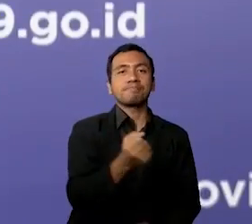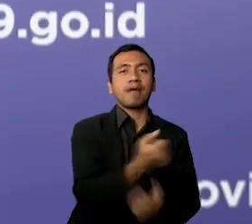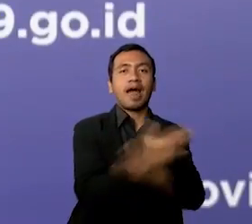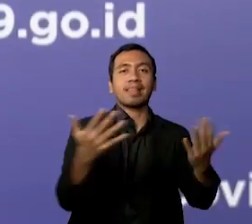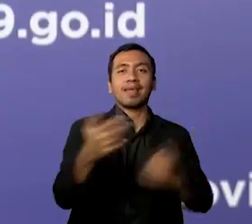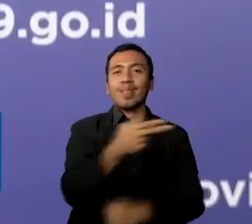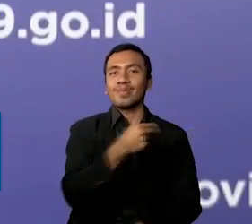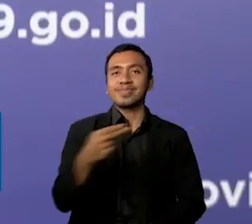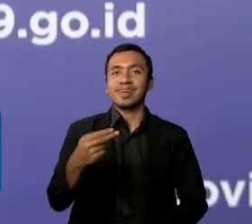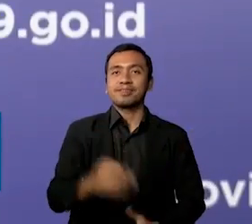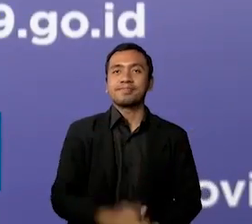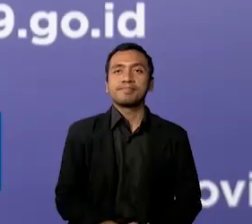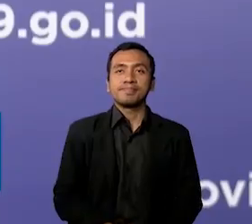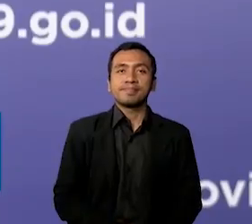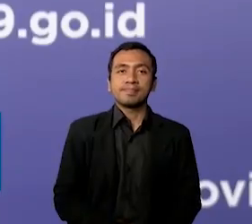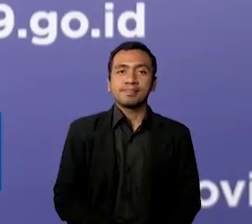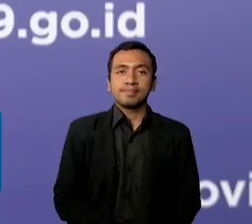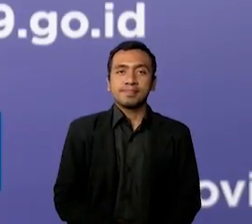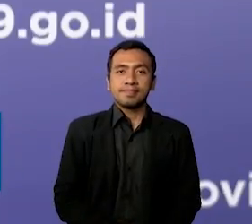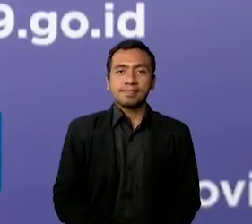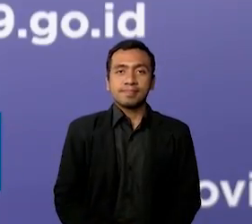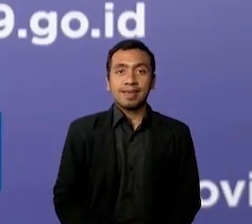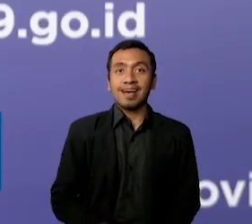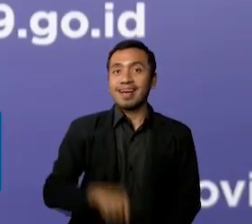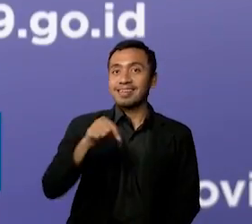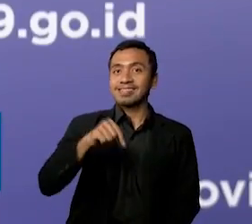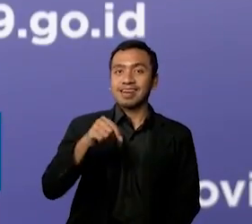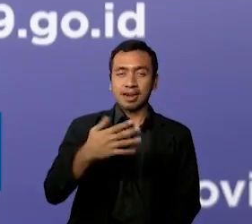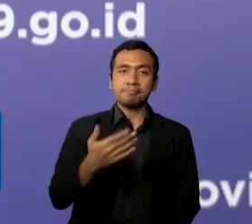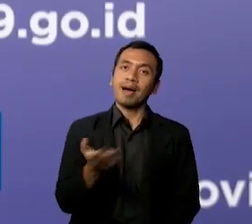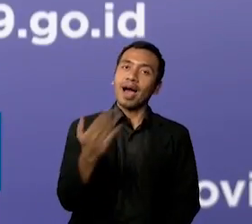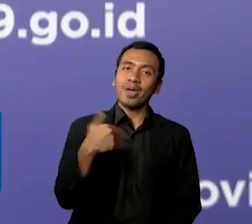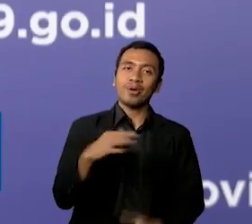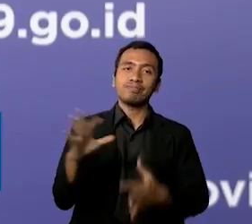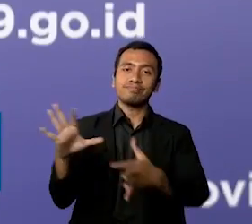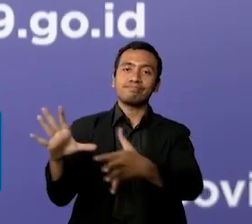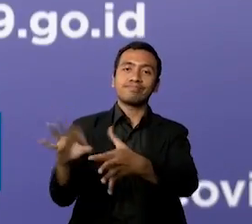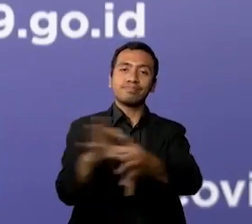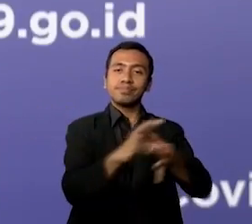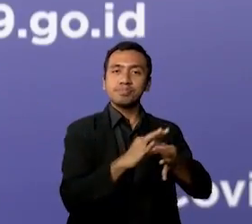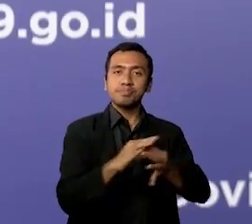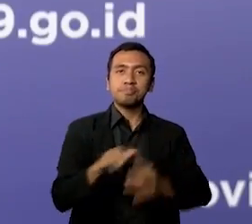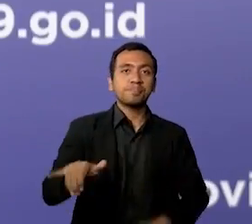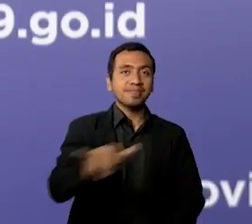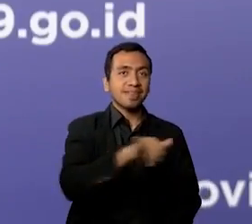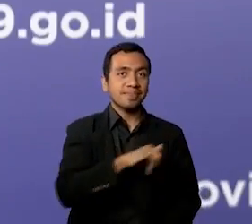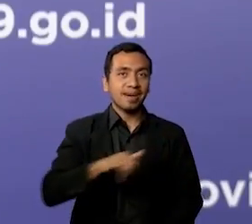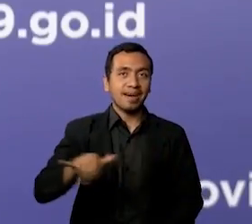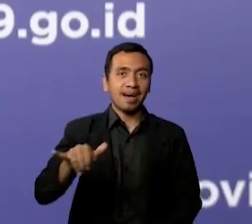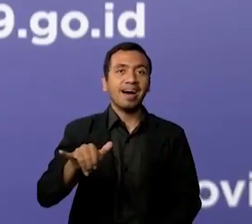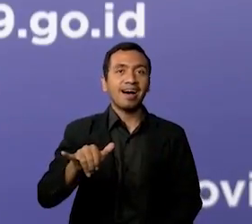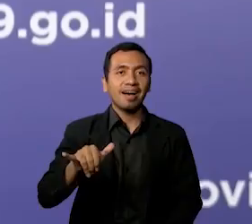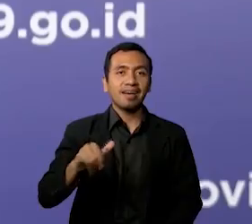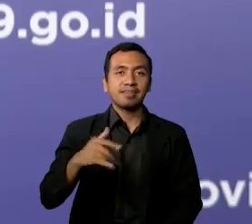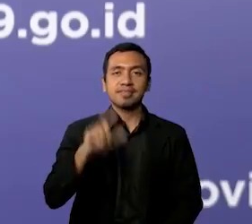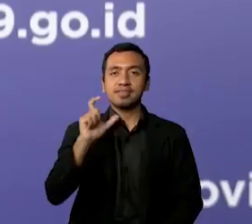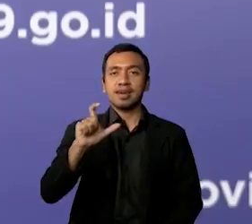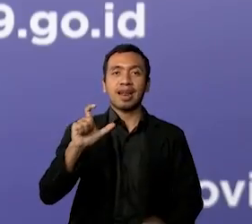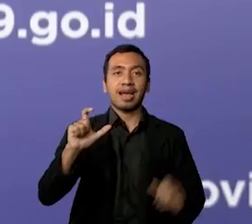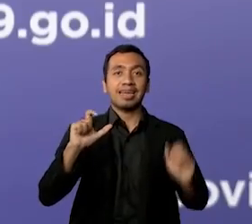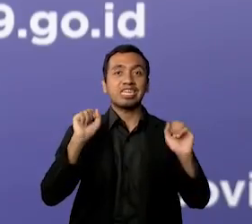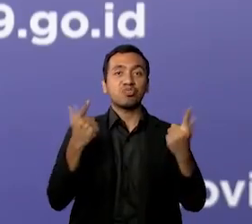Indonesia. Di masa-masa inilah kita perlu saling bahu-membahu dan saling menjaga. Beradaptasi dengan kebiasaan